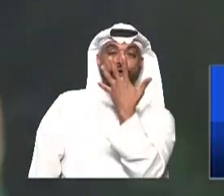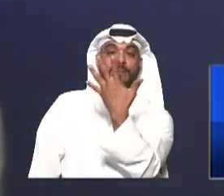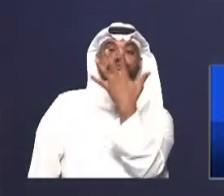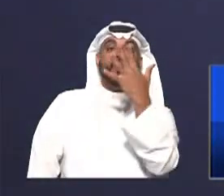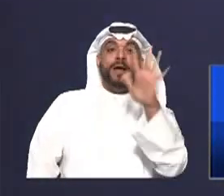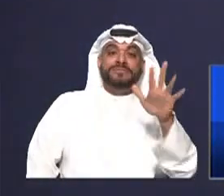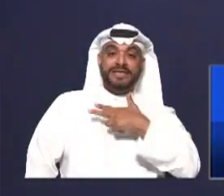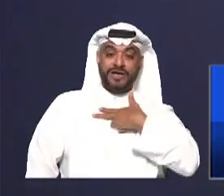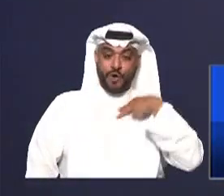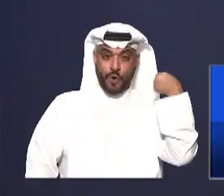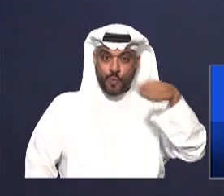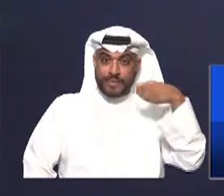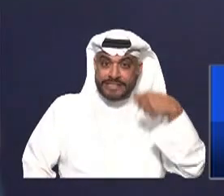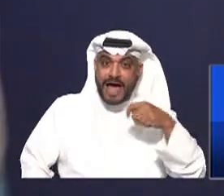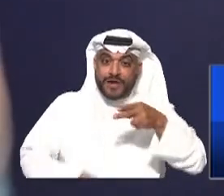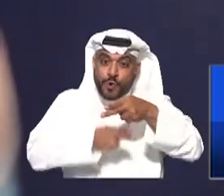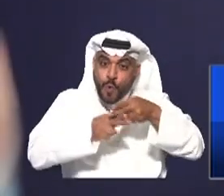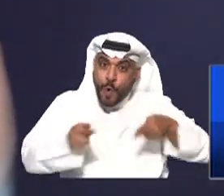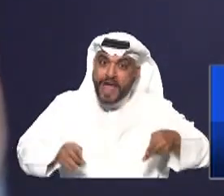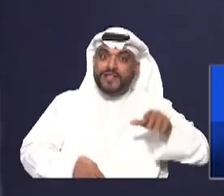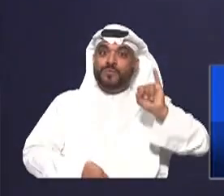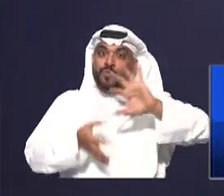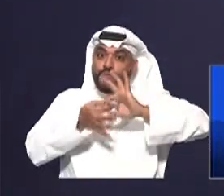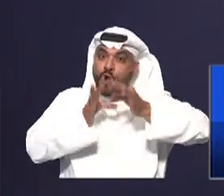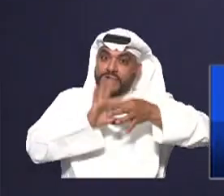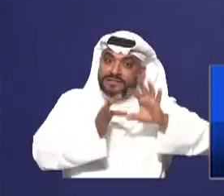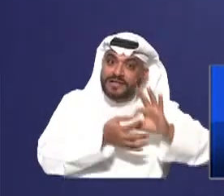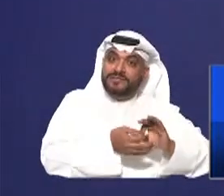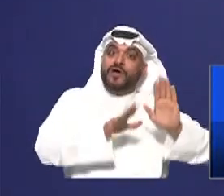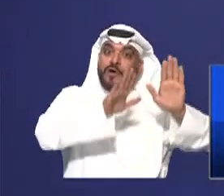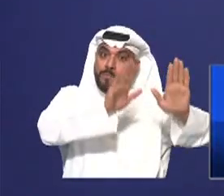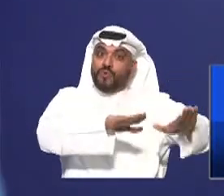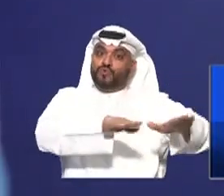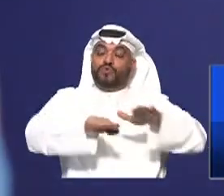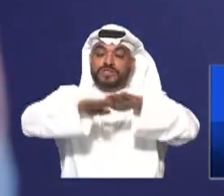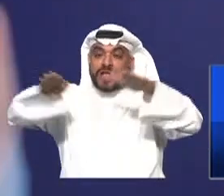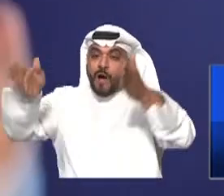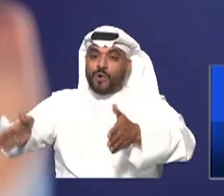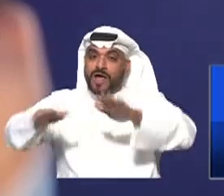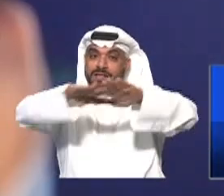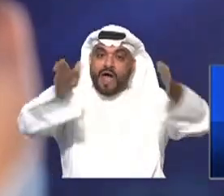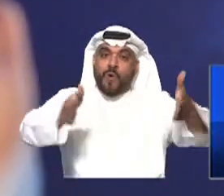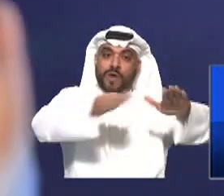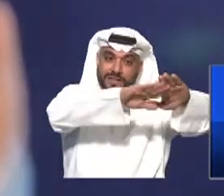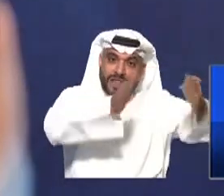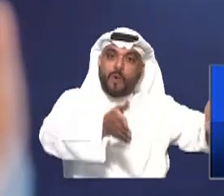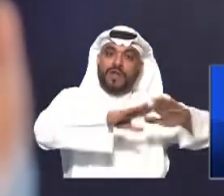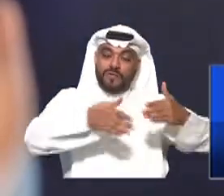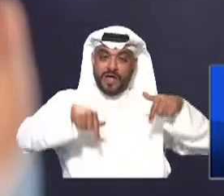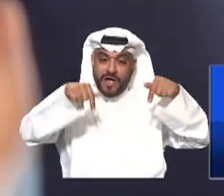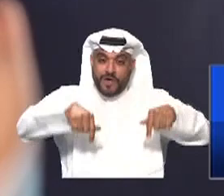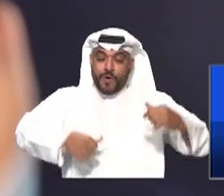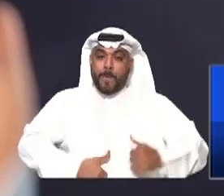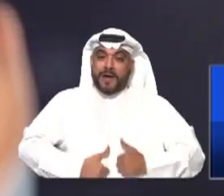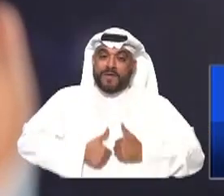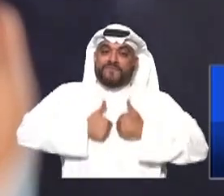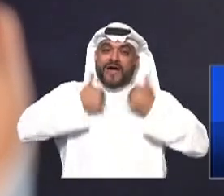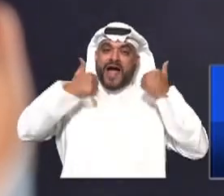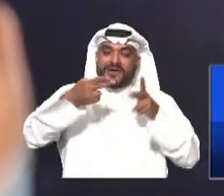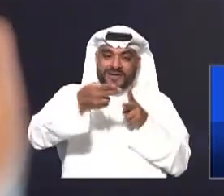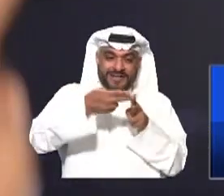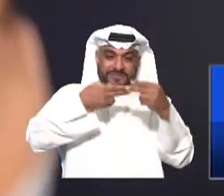مؤسسة حكومية وقطاع خاص ومجتمع مدني وأيضا مبادرات شبابية. اليوم احنا فخورين بكل أمانة على هذا